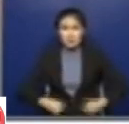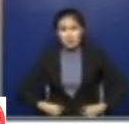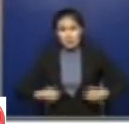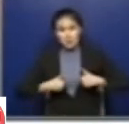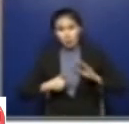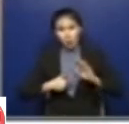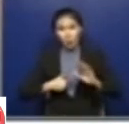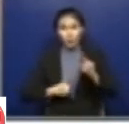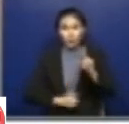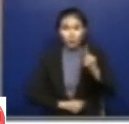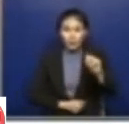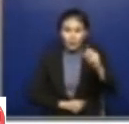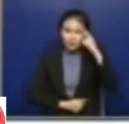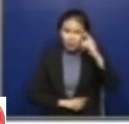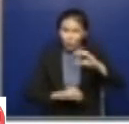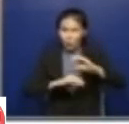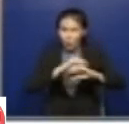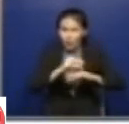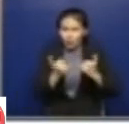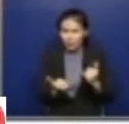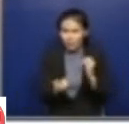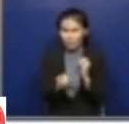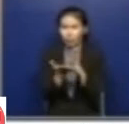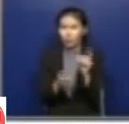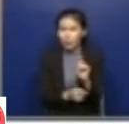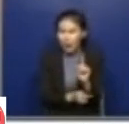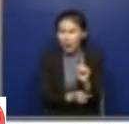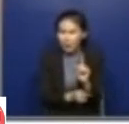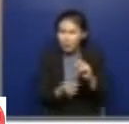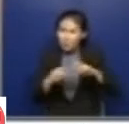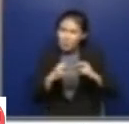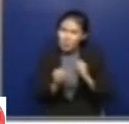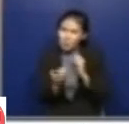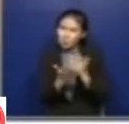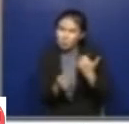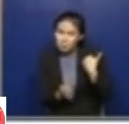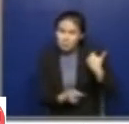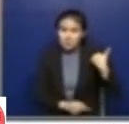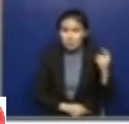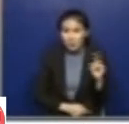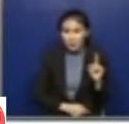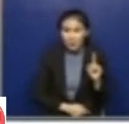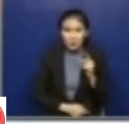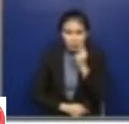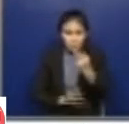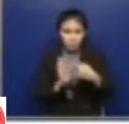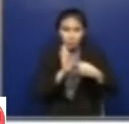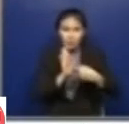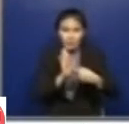UN ว่าโครงการนี้มีผลกระทบต่อสิทธิมนุษยชนเหล่านี้หรือไม่มากไปกว่านั้นอีกตัวอย่างหนึ่งก็